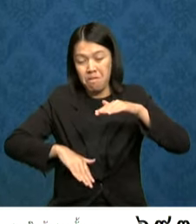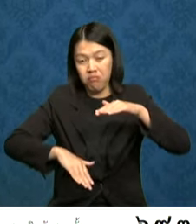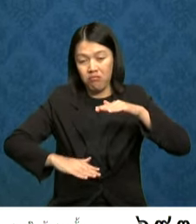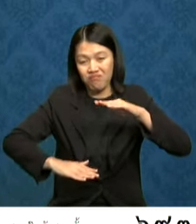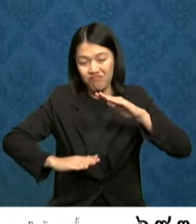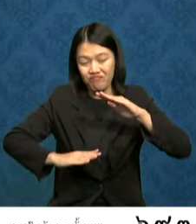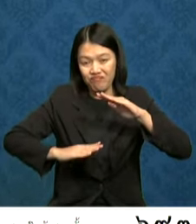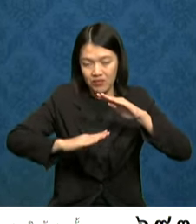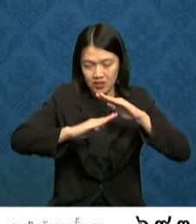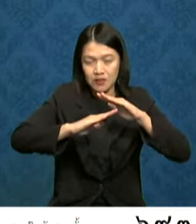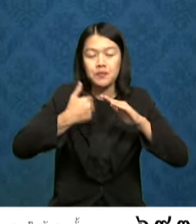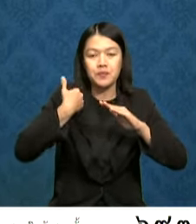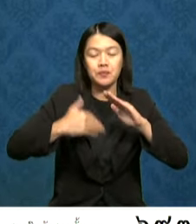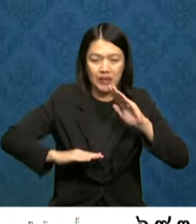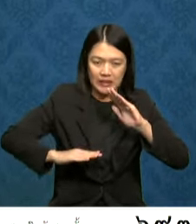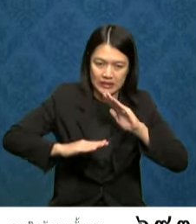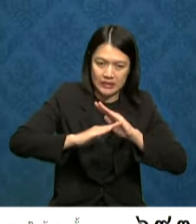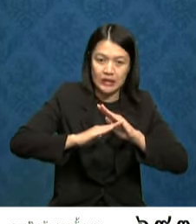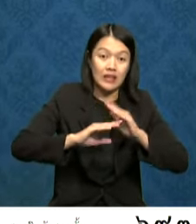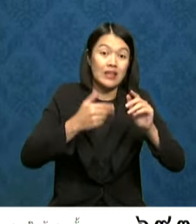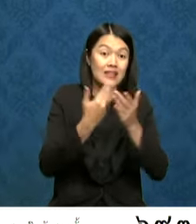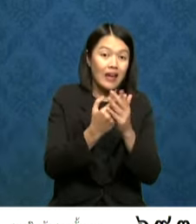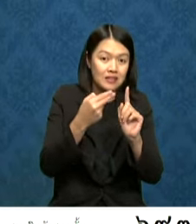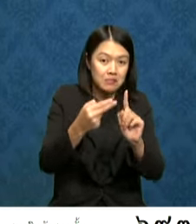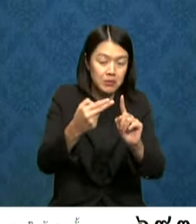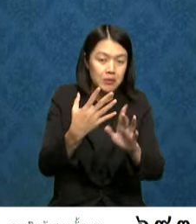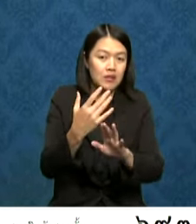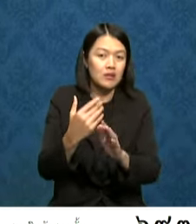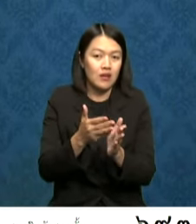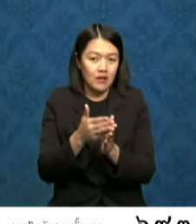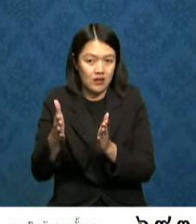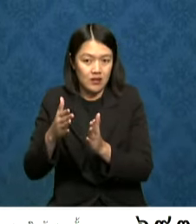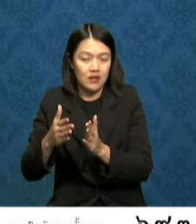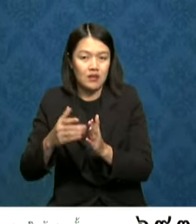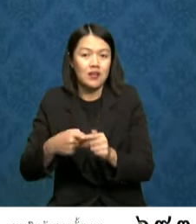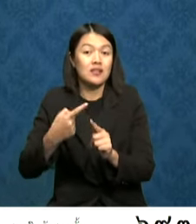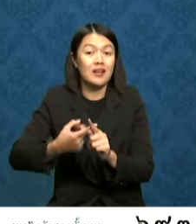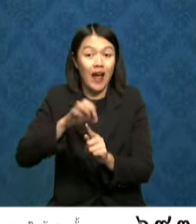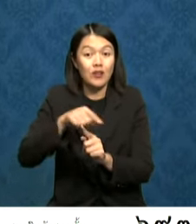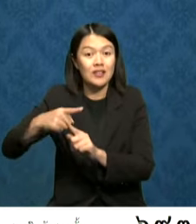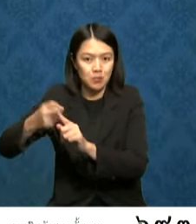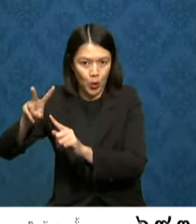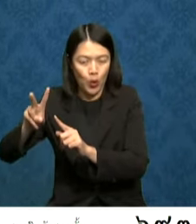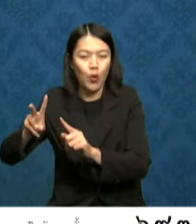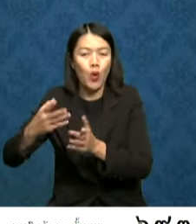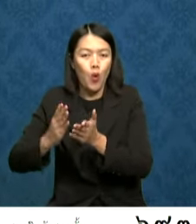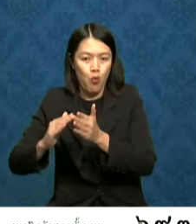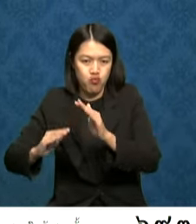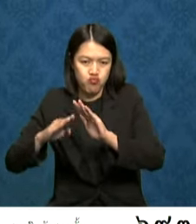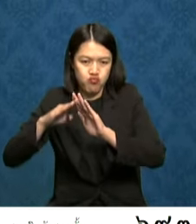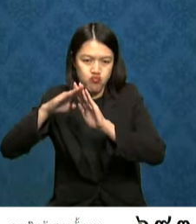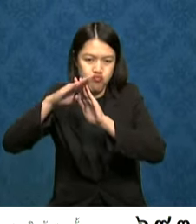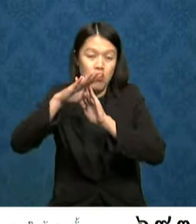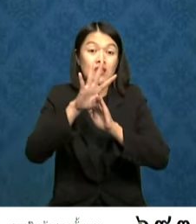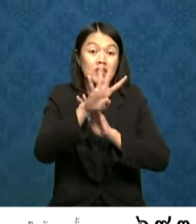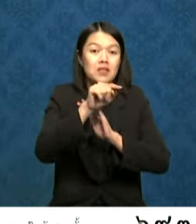เอ่อก็บอกไว้เลยว่าถึงจะไม่มีิิอ walletไตรมาส 3ก็โตเกือบ 3%แล้วนะคะไตรมาส 4ก็โตเกือบ